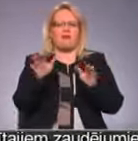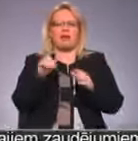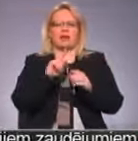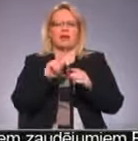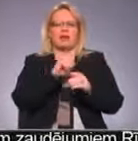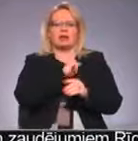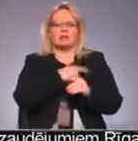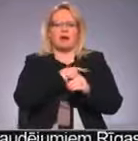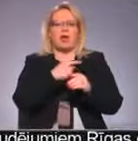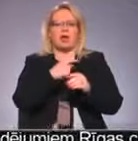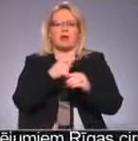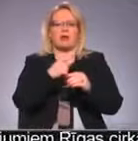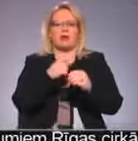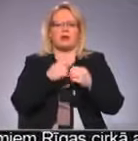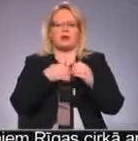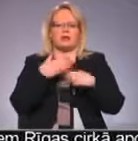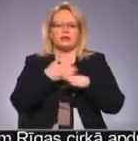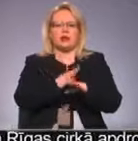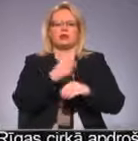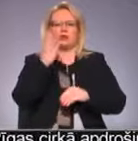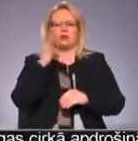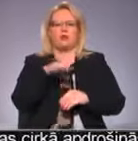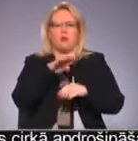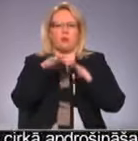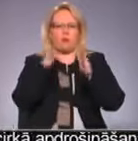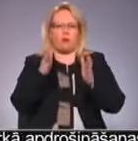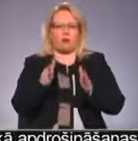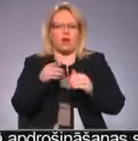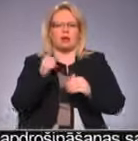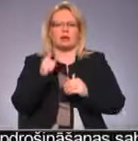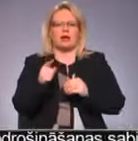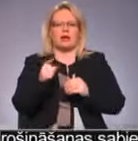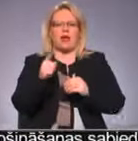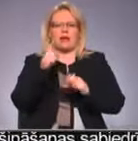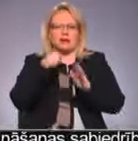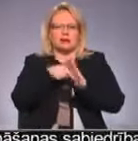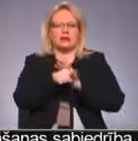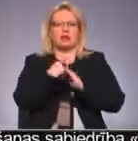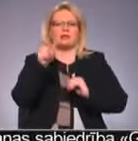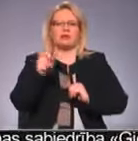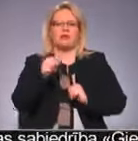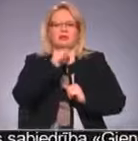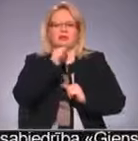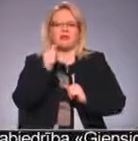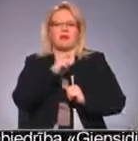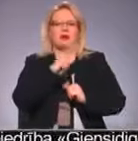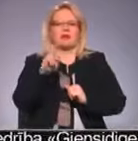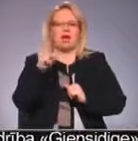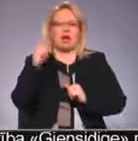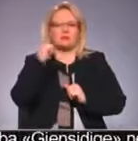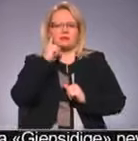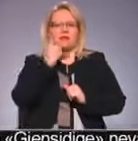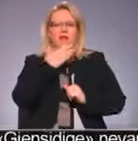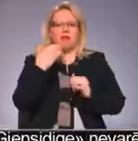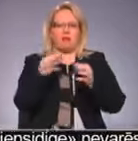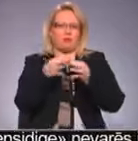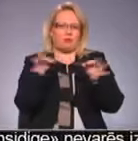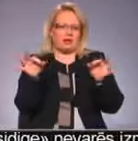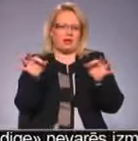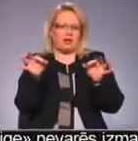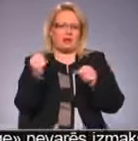būra. Problēma šajā te nespējā izlausties ir tā, ka cilvēki vienkārši neapzinās, ka viņi nav brīvi, jo